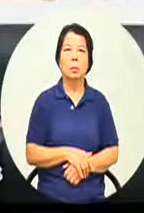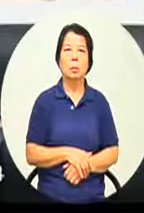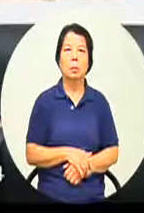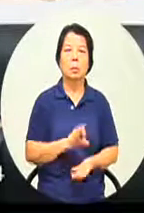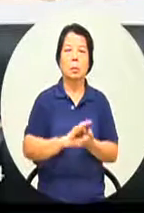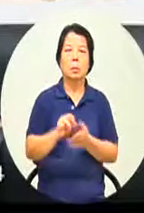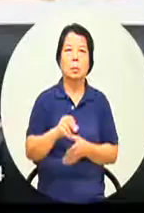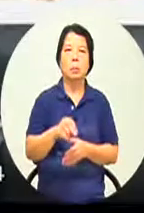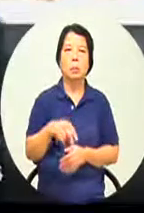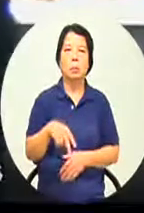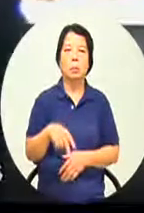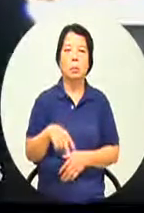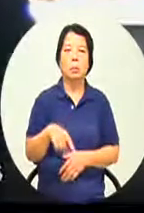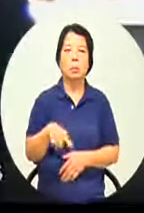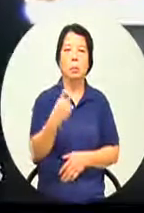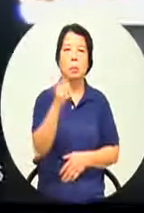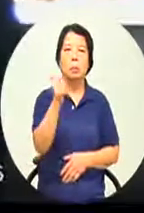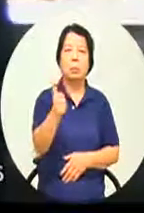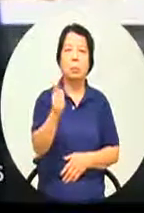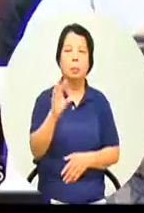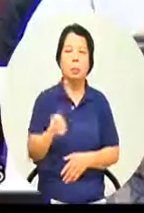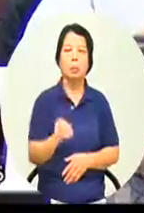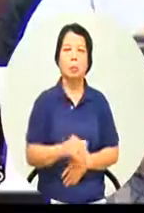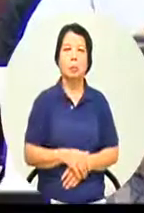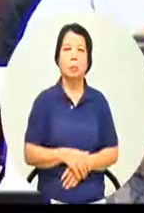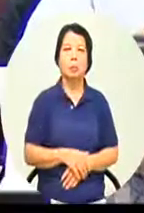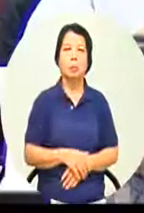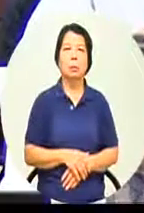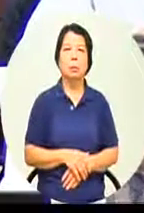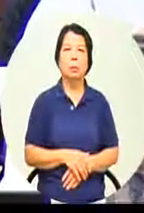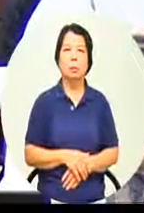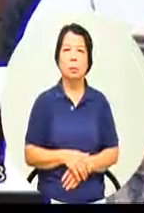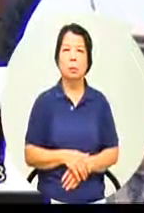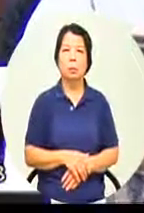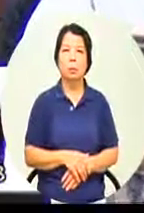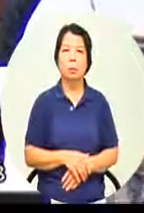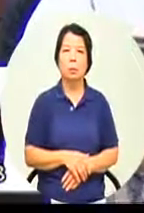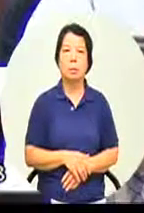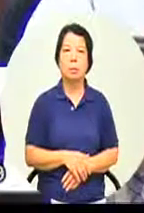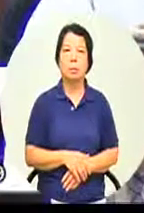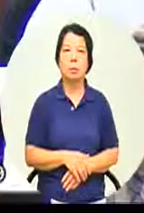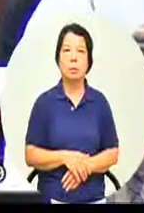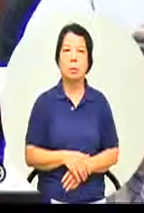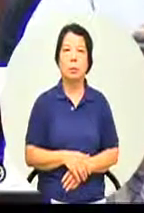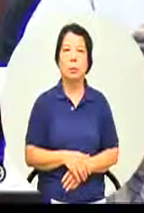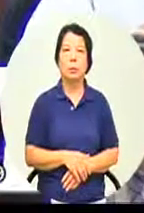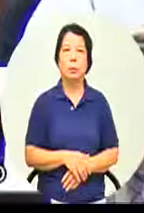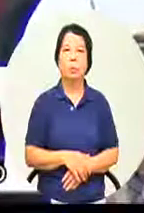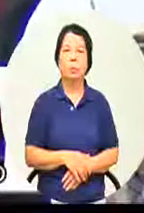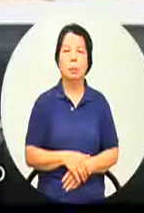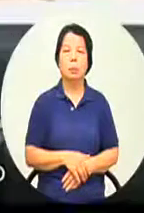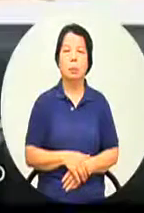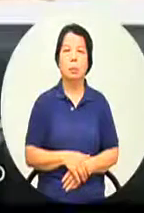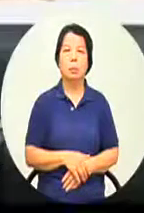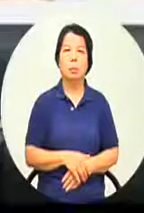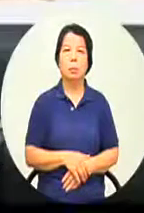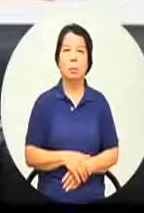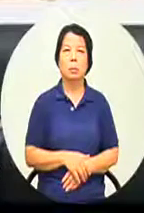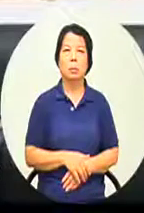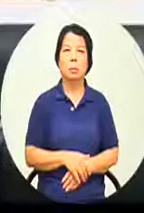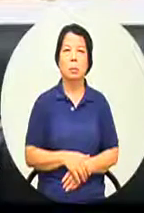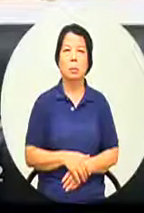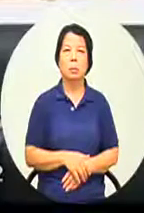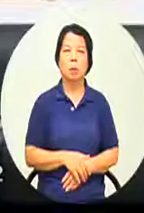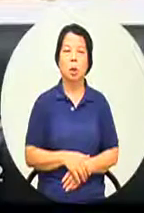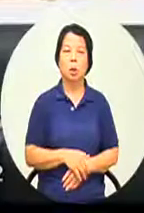了150万，我们有一个150万左右，170。 我给你时间哦，把这些详细